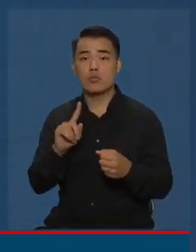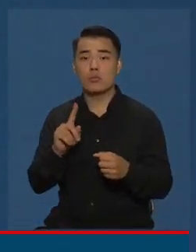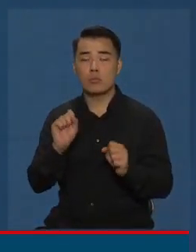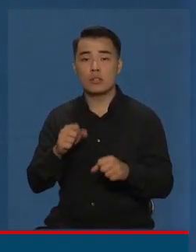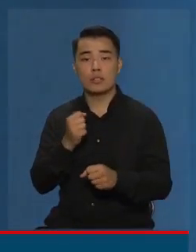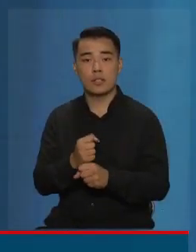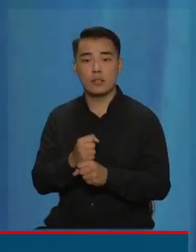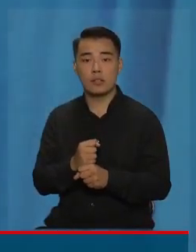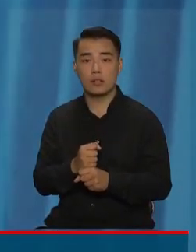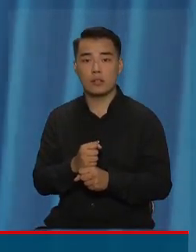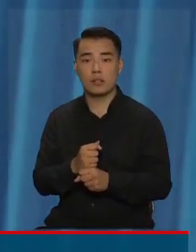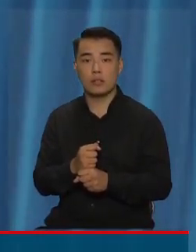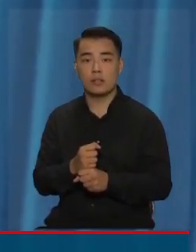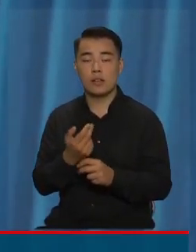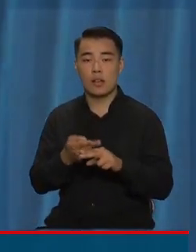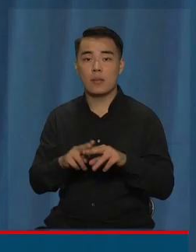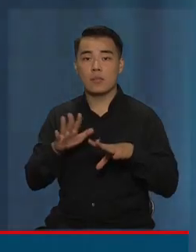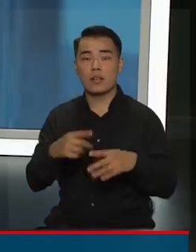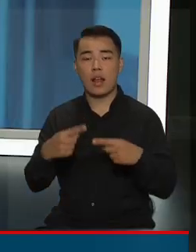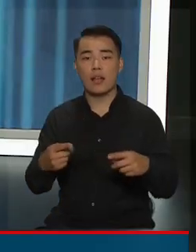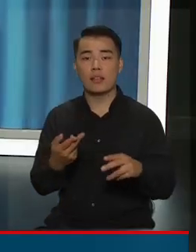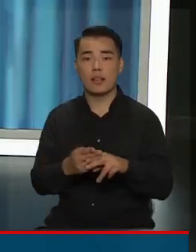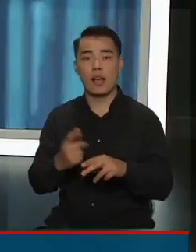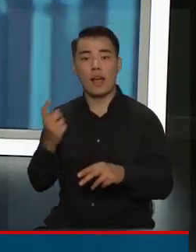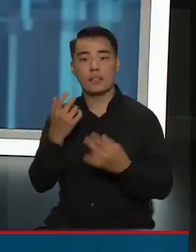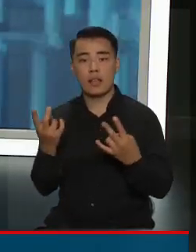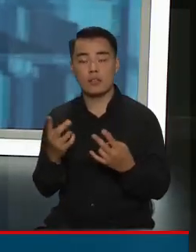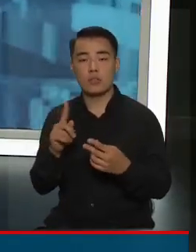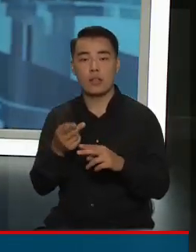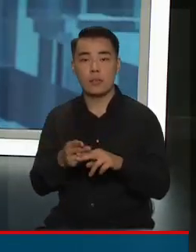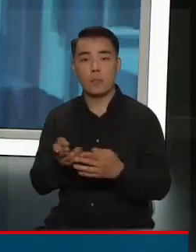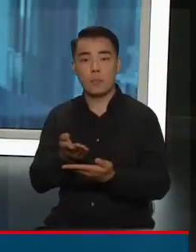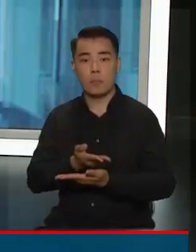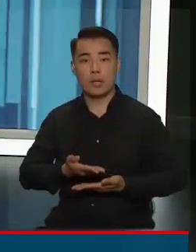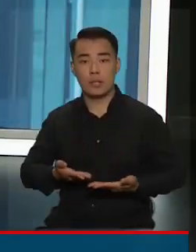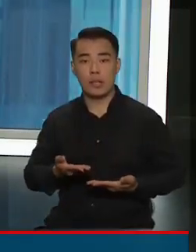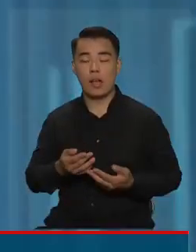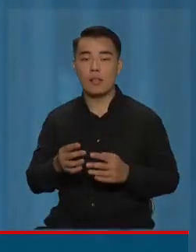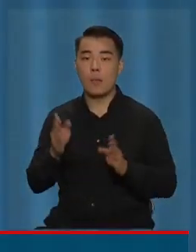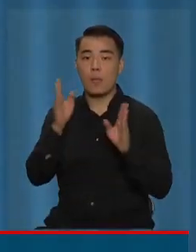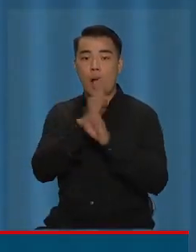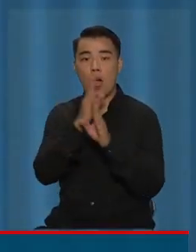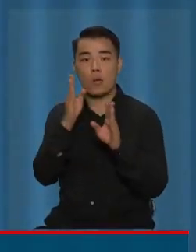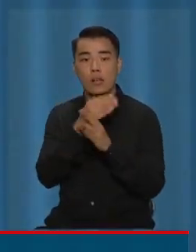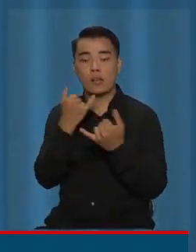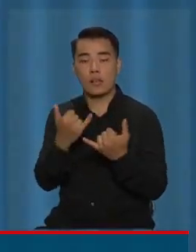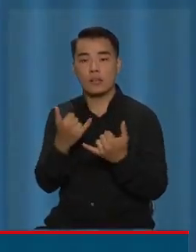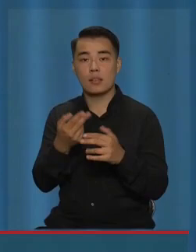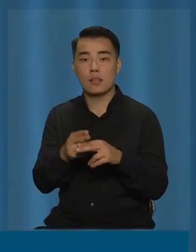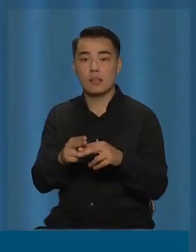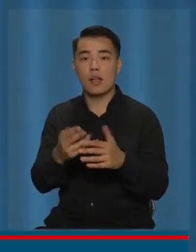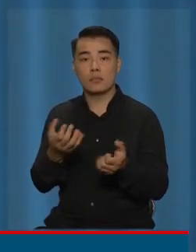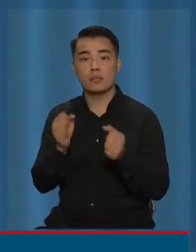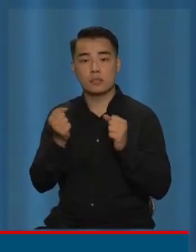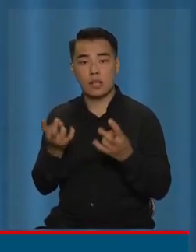керек? Бұл жерде енді бірқатар шаралар керек. Біріншіден біз ауа райының ауысатқан қабылдау